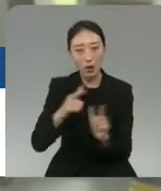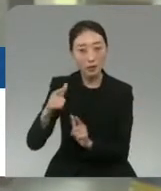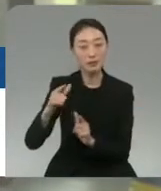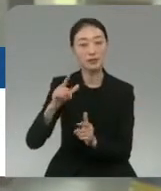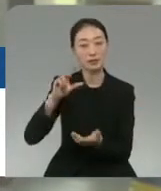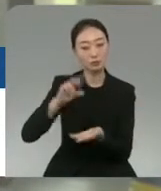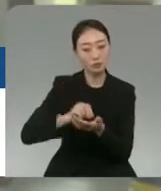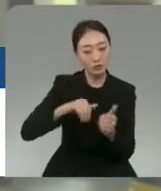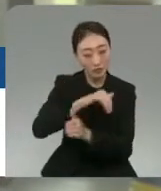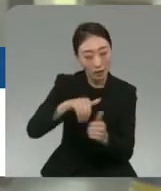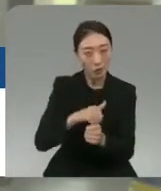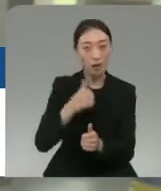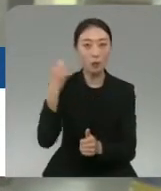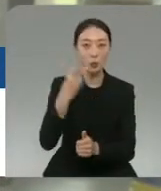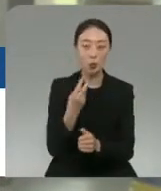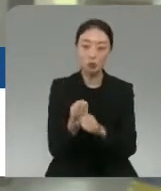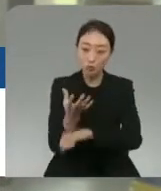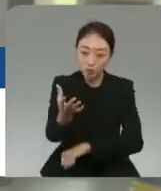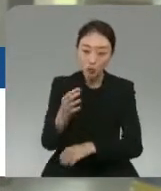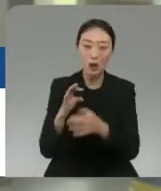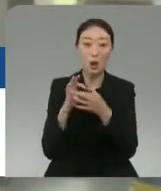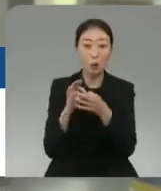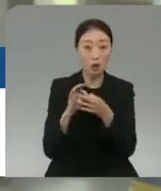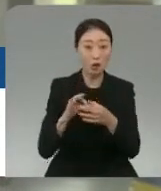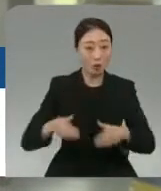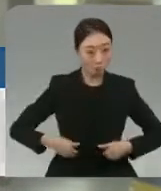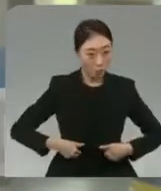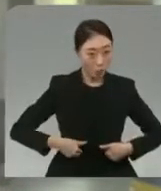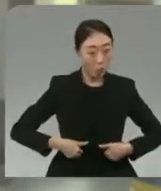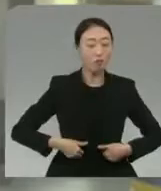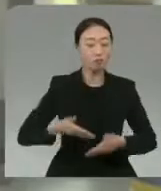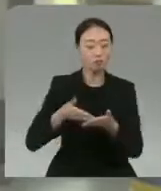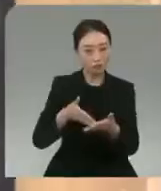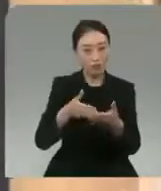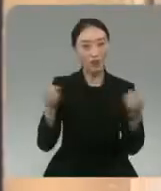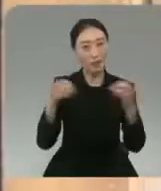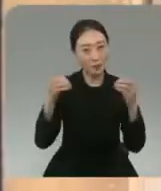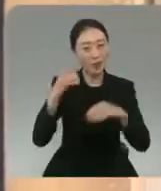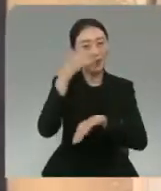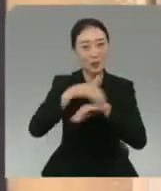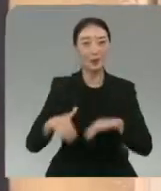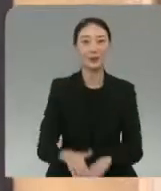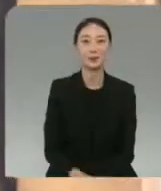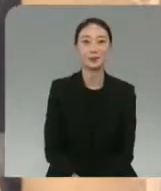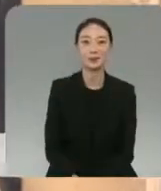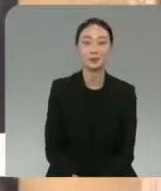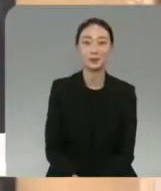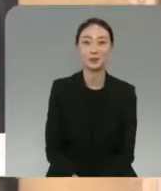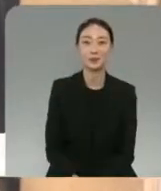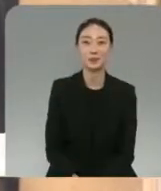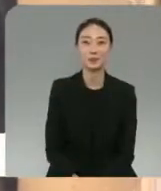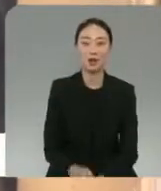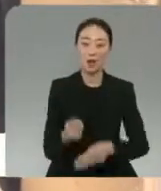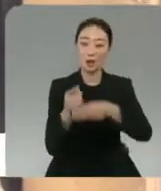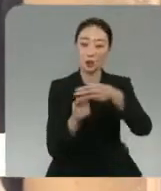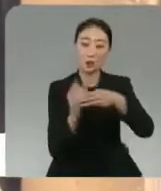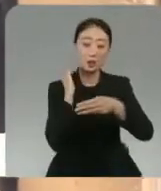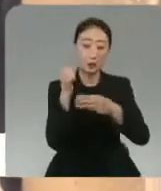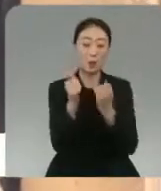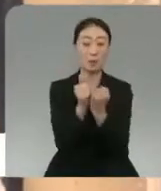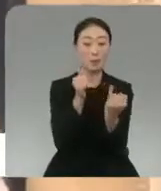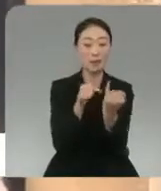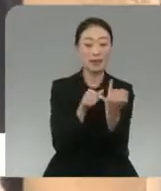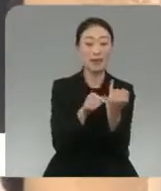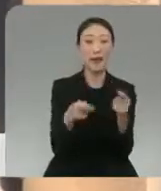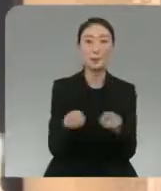lãnh đạo thượng đỉnh các nước lớn trong Liên minh châu Âu trao đổi về hợp tác kinh tế như Năng lượng nguyên tử và chip bán dẫn trong một phát biểu ngày